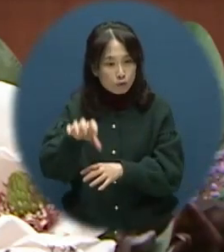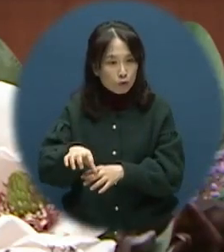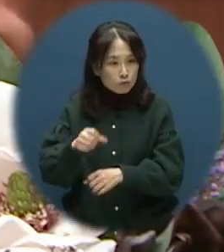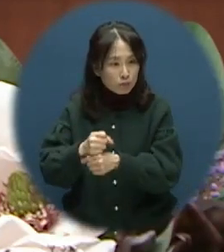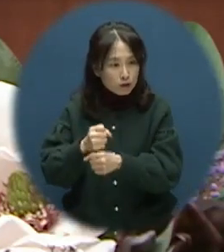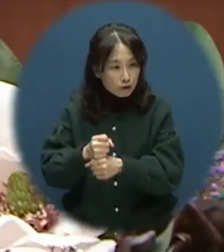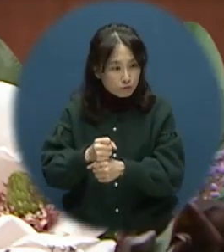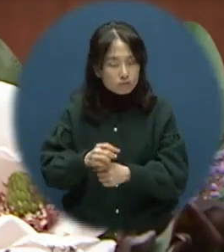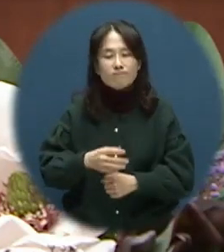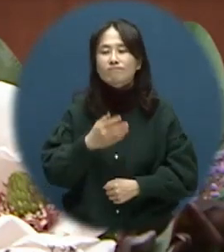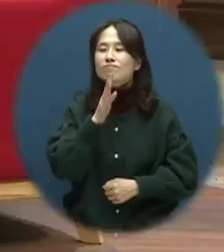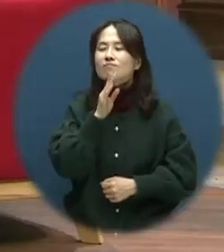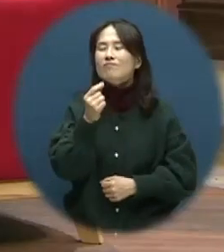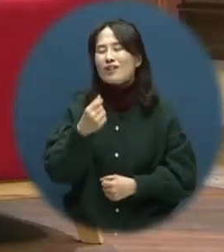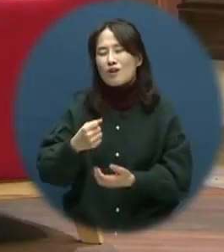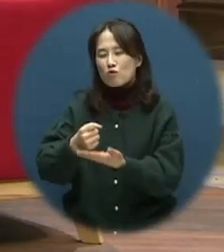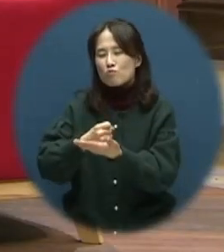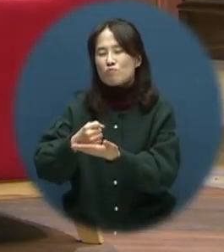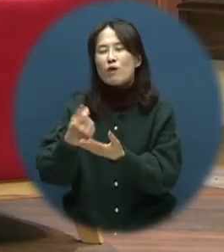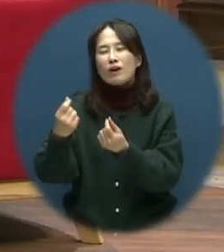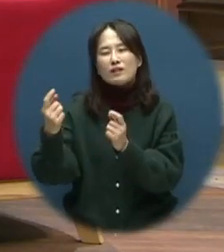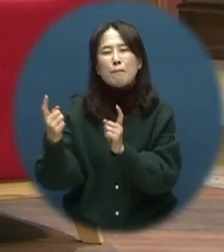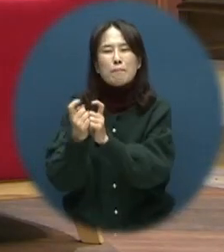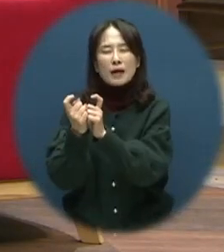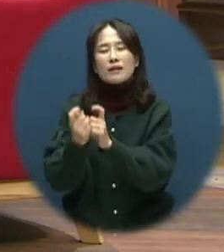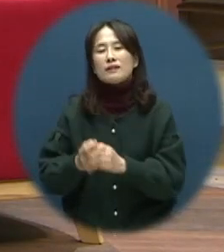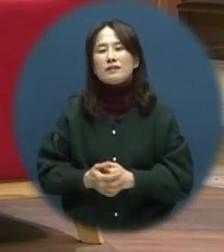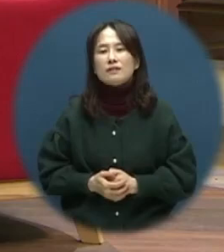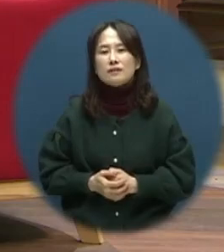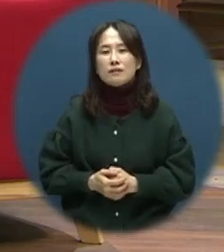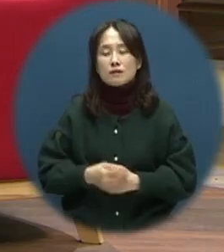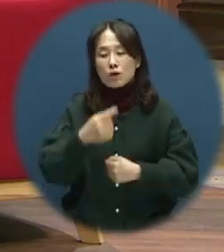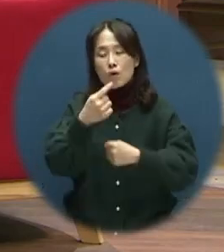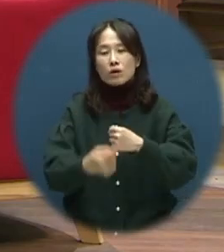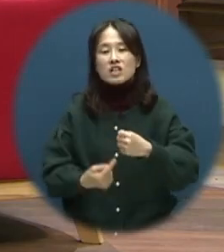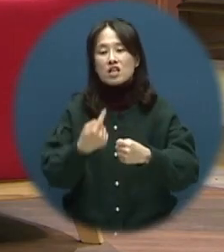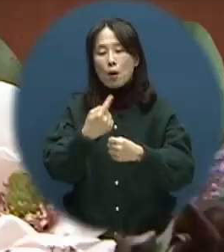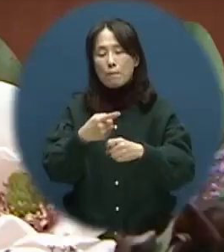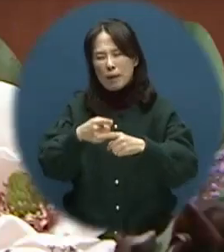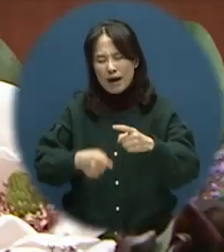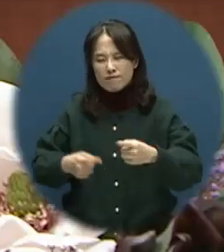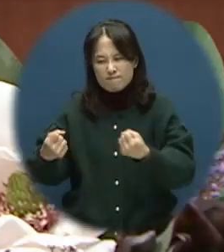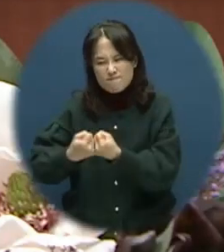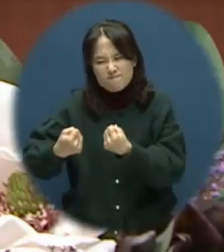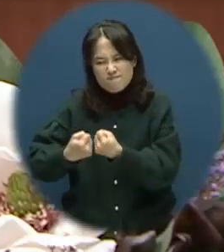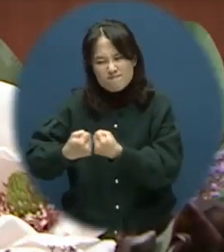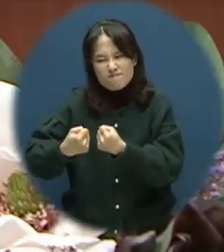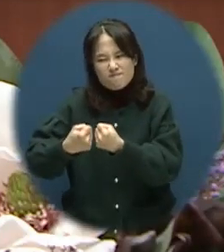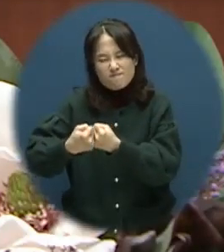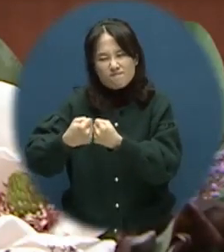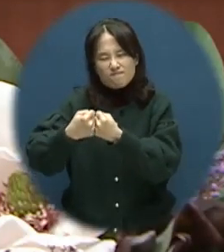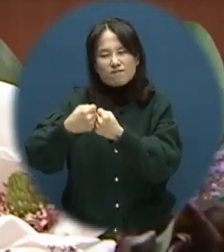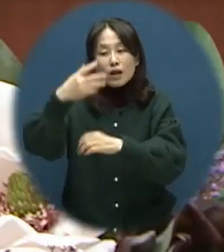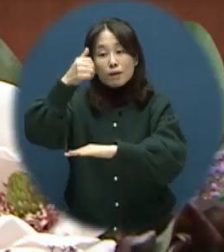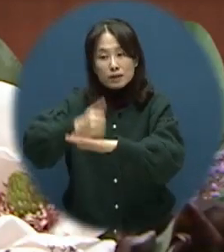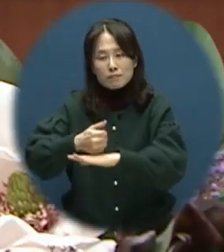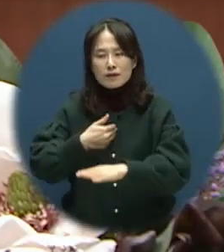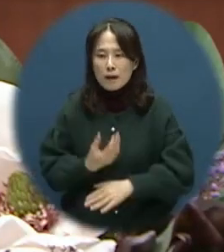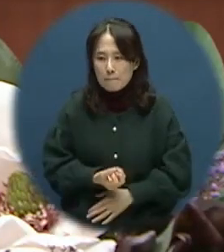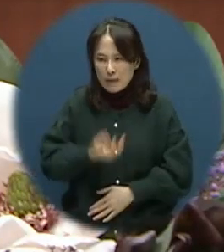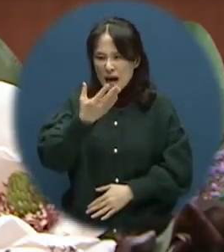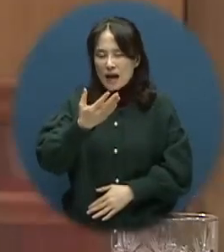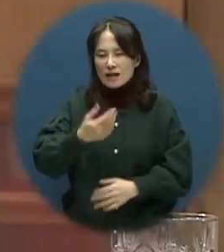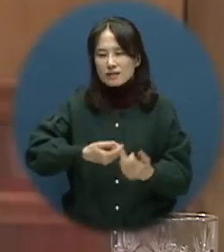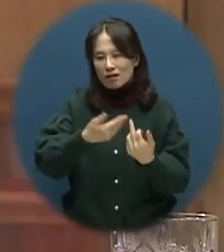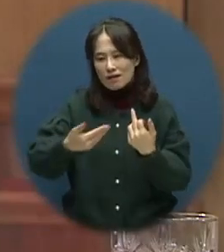운명처럼 그렇게 다가왔고요. 그리고 1년 반에 싸움을 통해서 결국 그 강을 지켜냈죠.